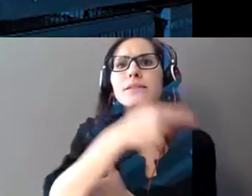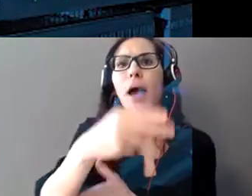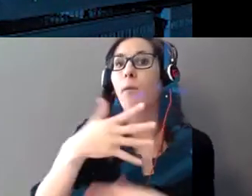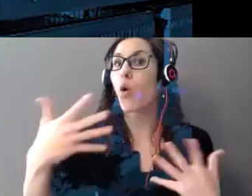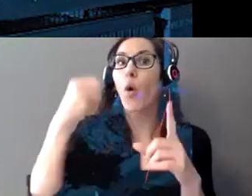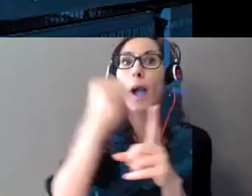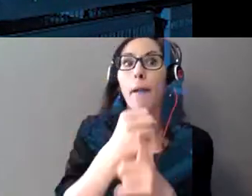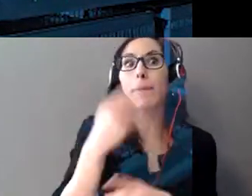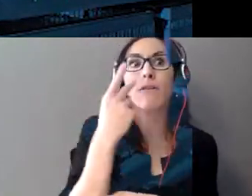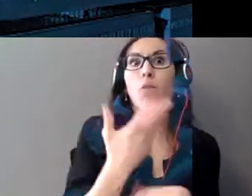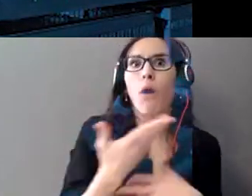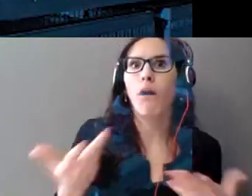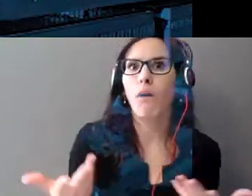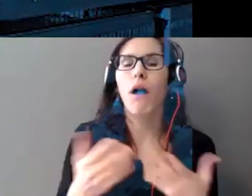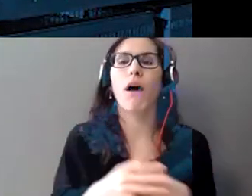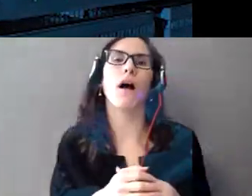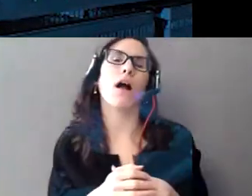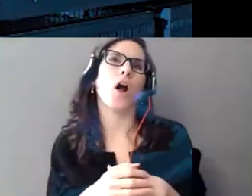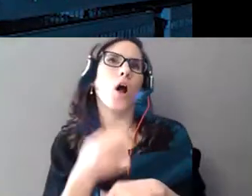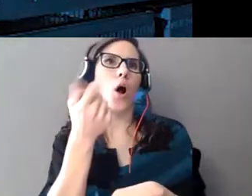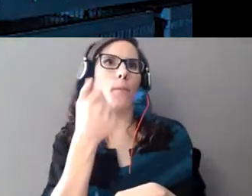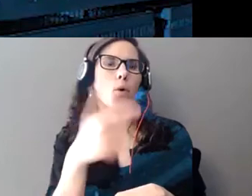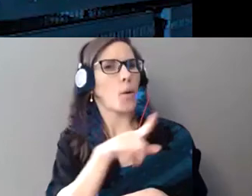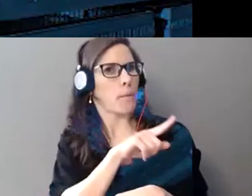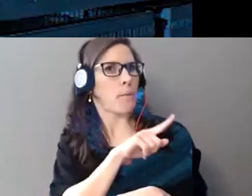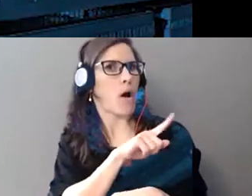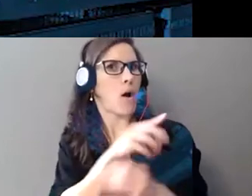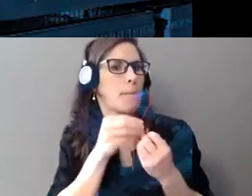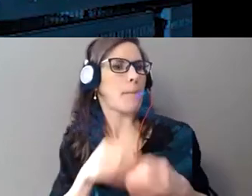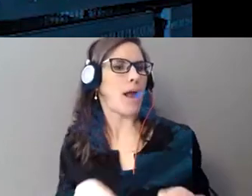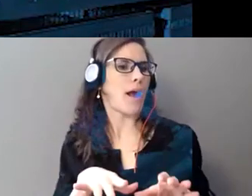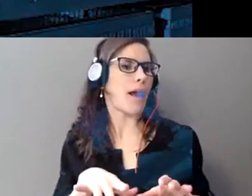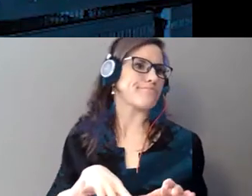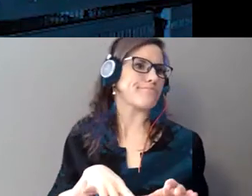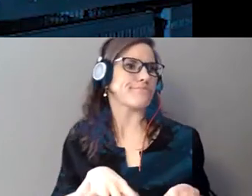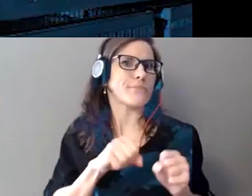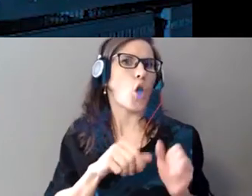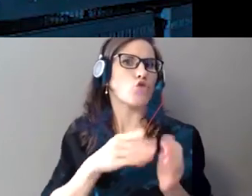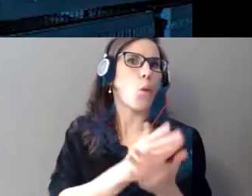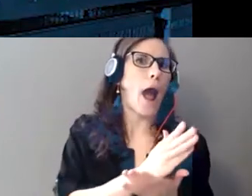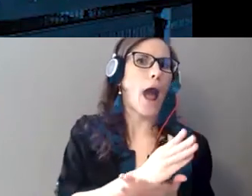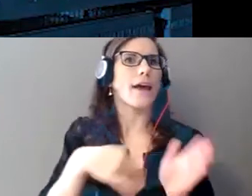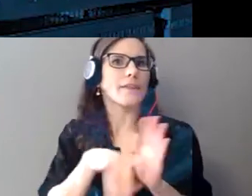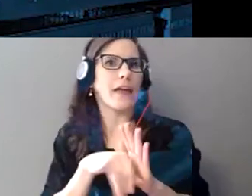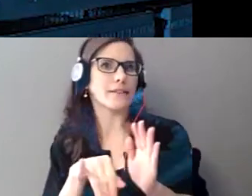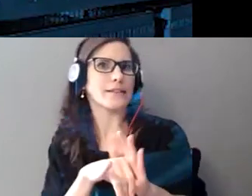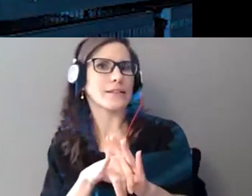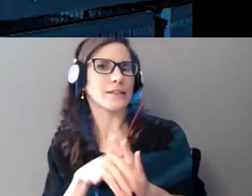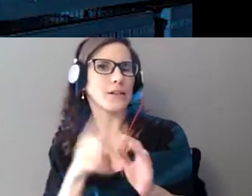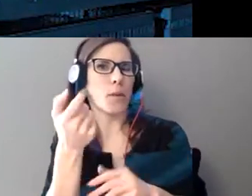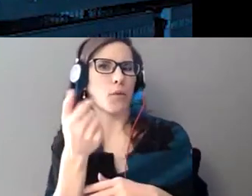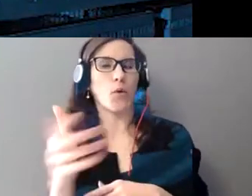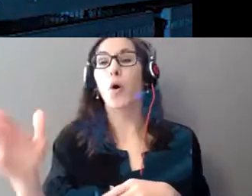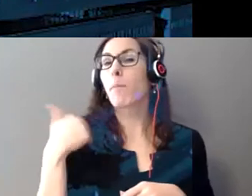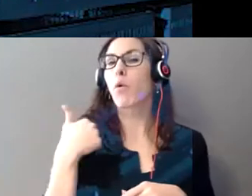crainte de perdre une certaine appropriation de droit ou d'identité je suis une personne je me définis de par les aménagements